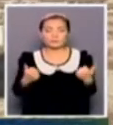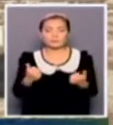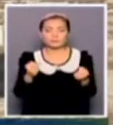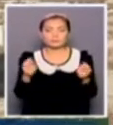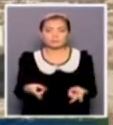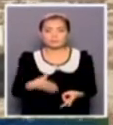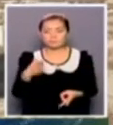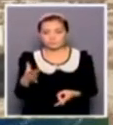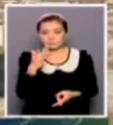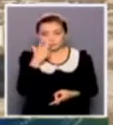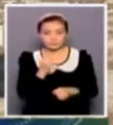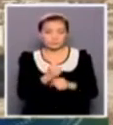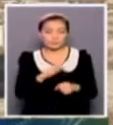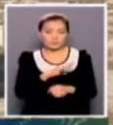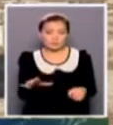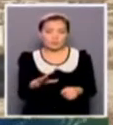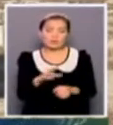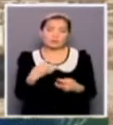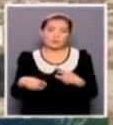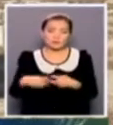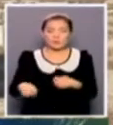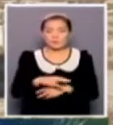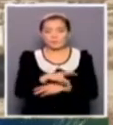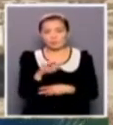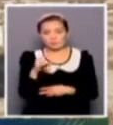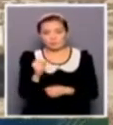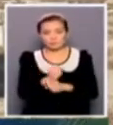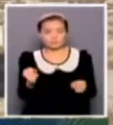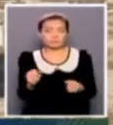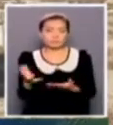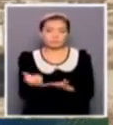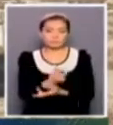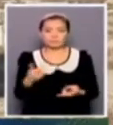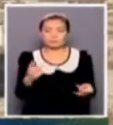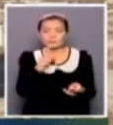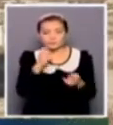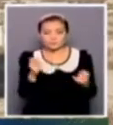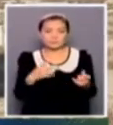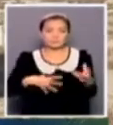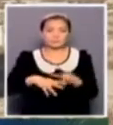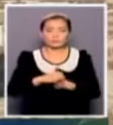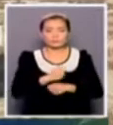үшін жарылмаған оқ дәрілерді, істен шыққан жарылғыш заттарды жою. Қауіпсіздік